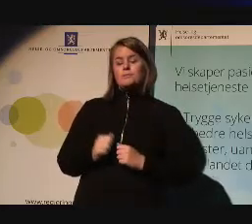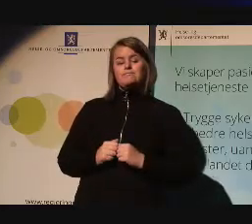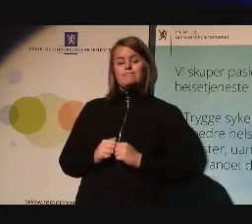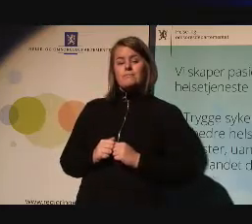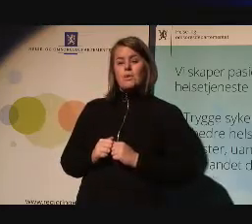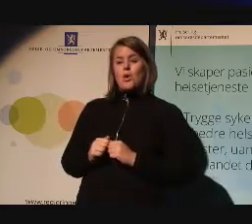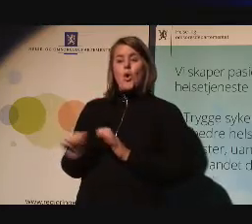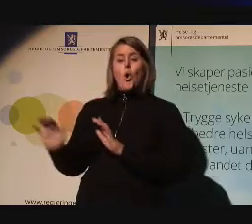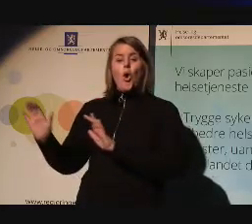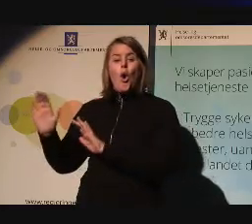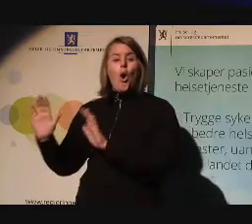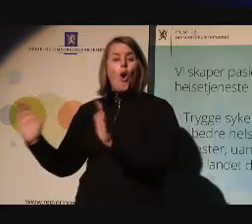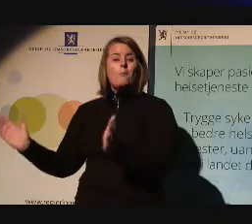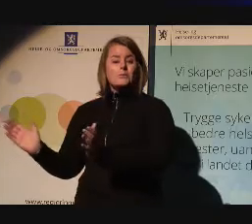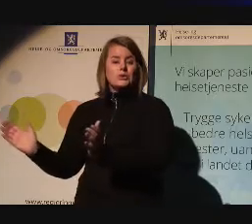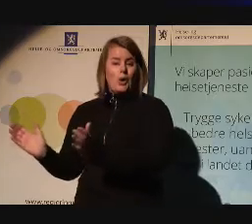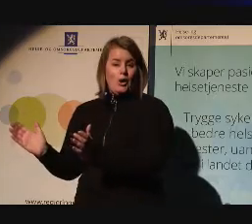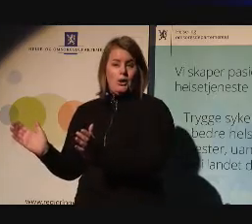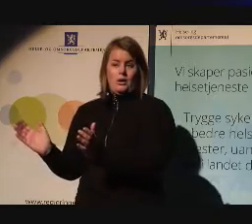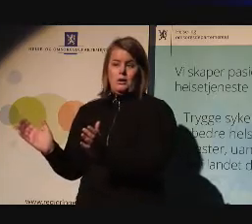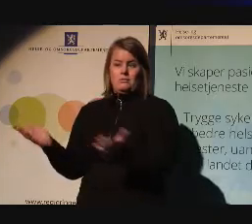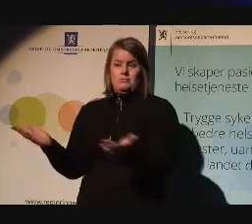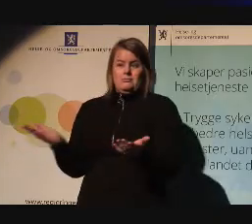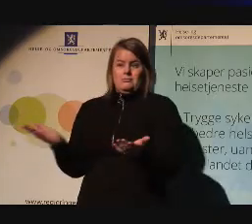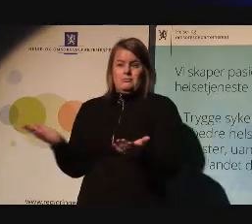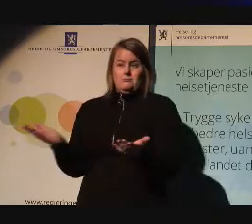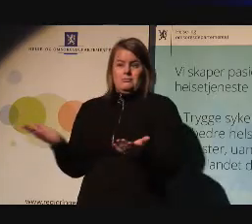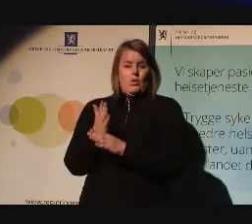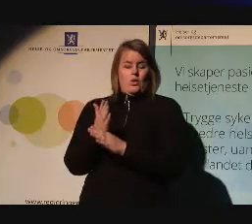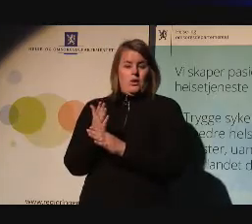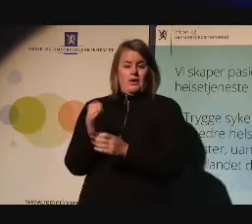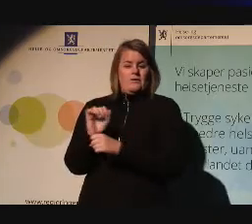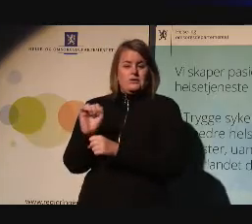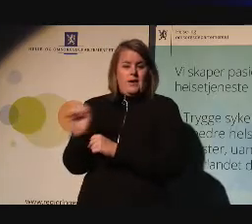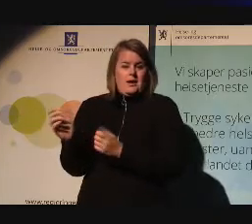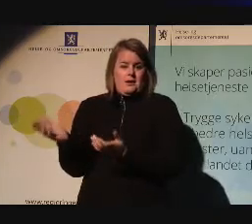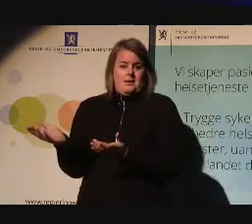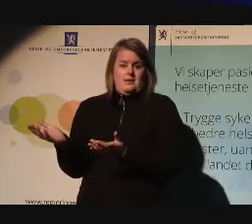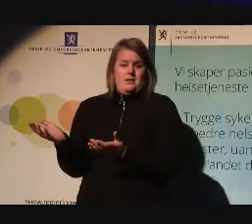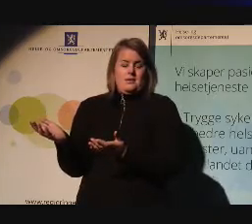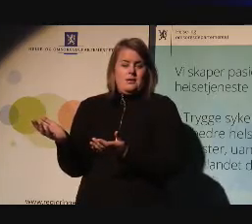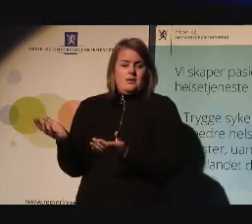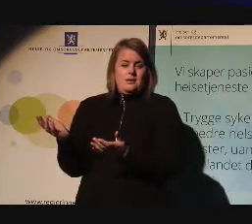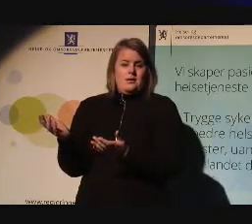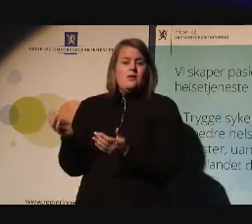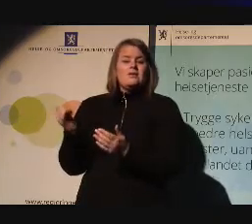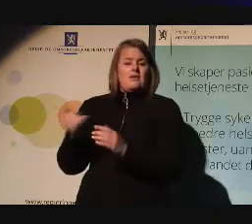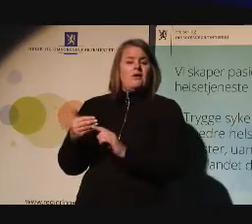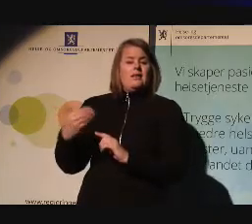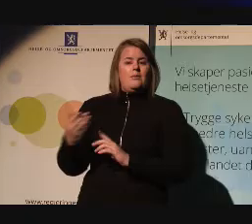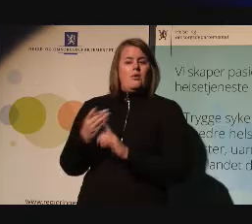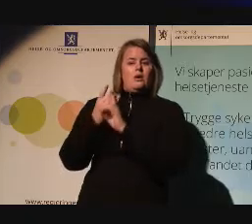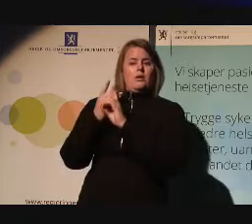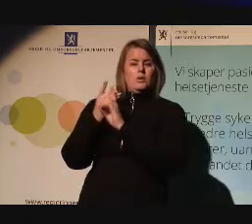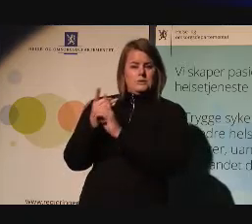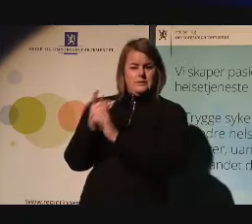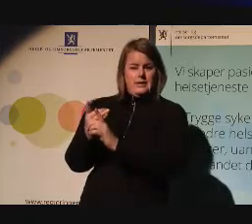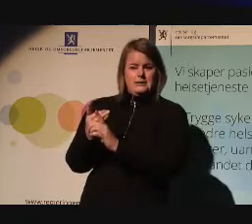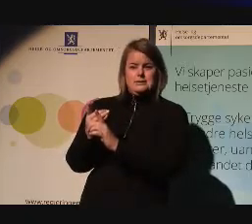var forsvarlig. Og derved ledet til den omfattende og etter min